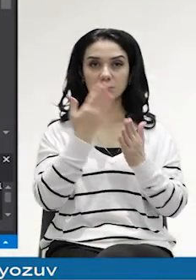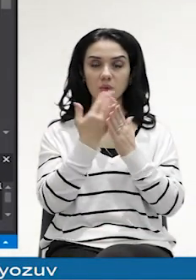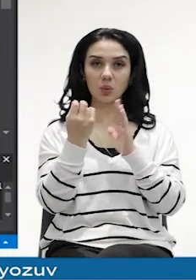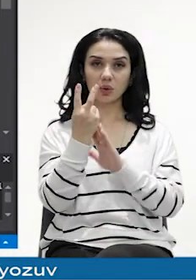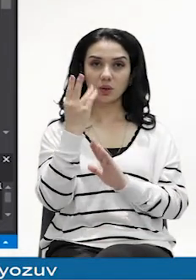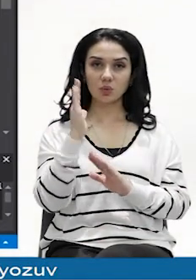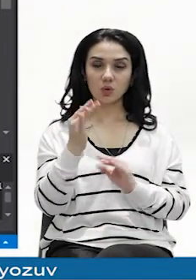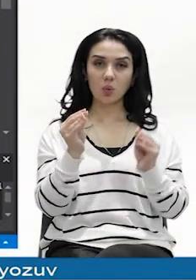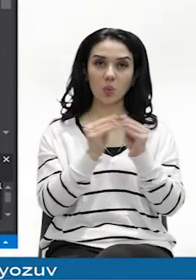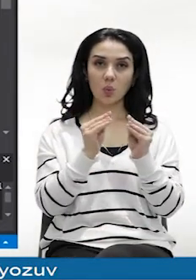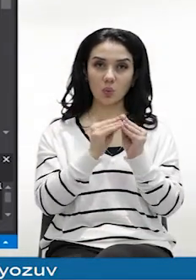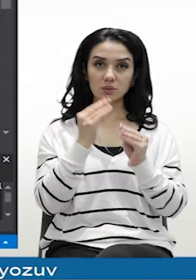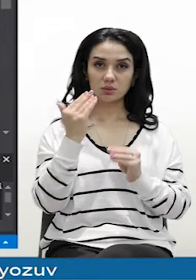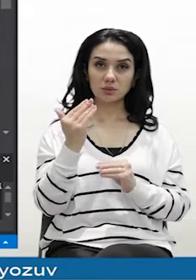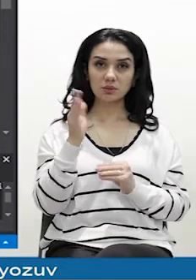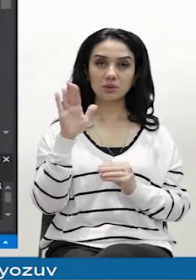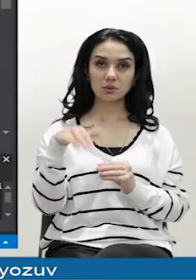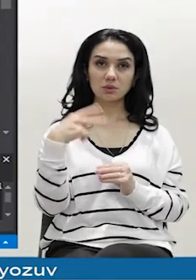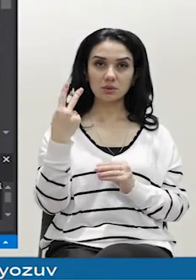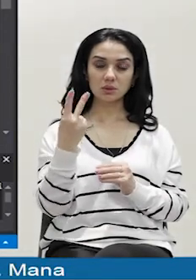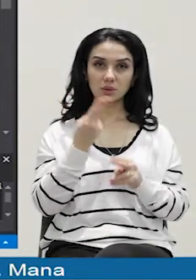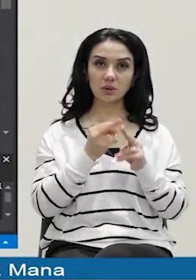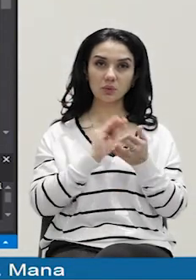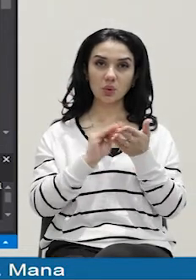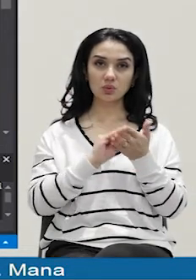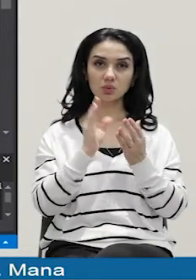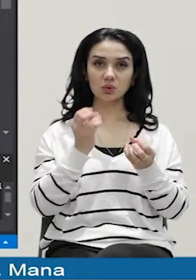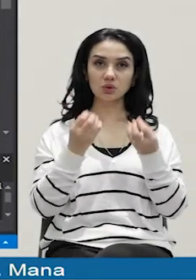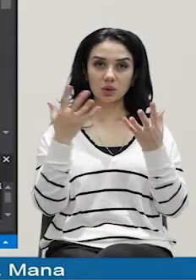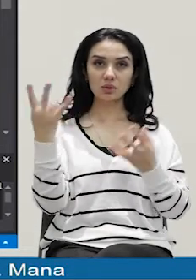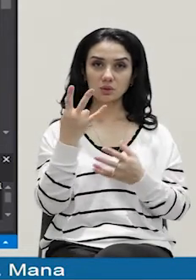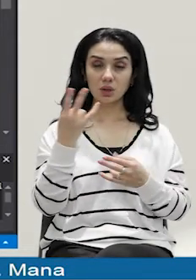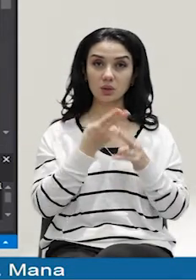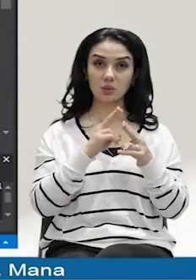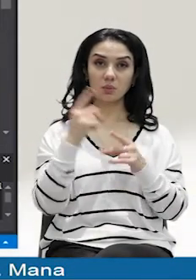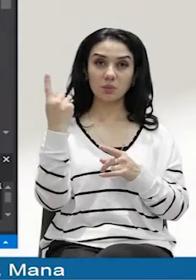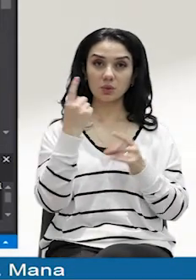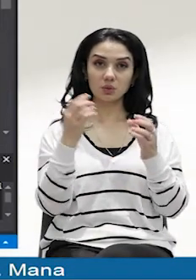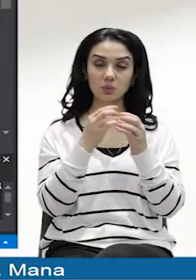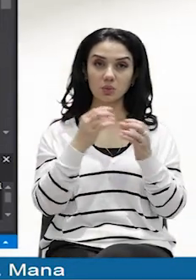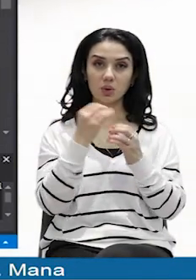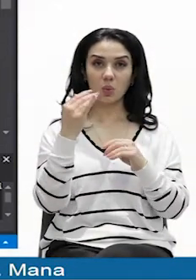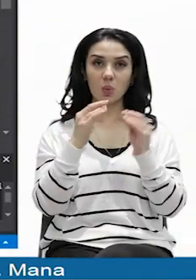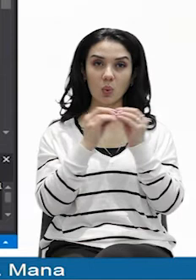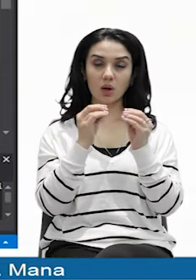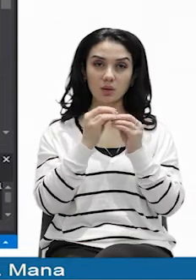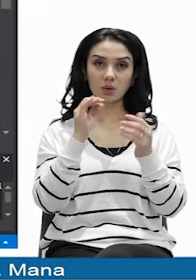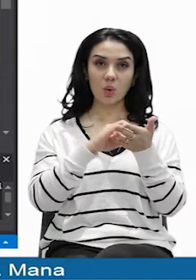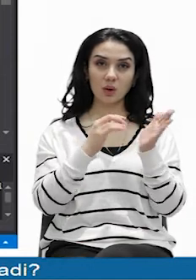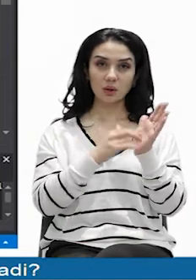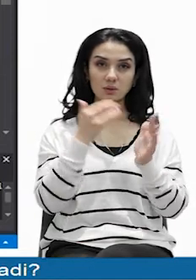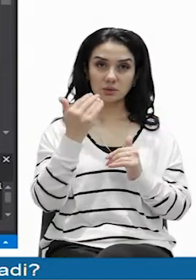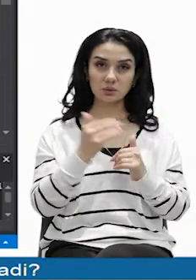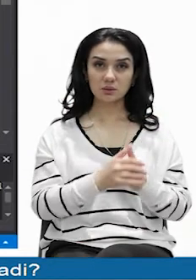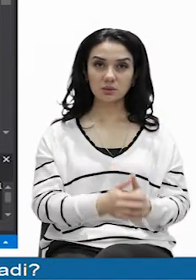12 bo'lsa 10 keyin 2 degan yozuv chiqarish kerak. Shuning uchun birinchi onlar xonasi ustida amal bajaramiz. Mana onlar xonasi